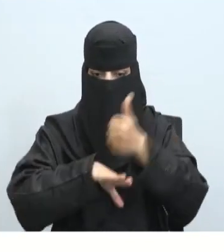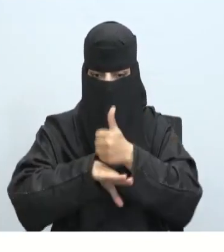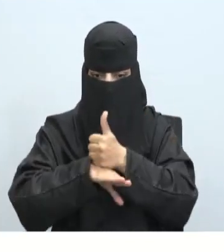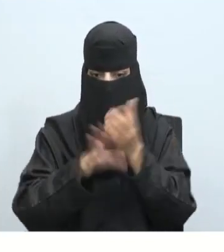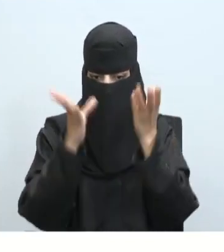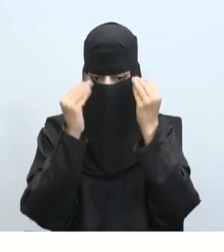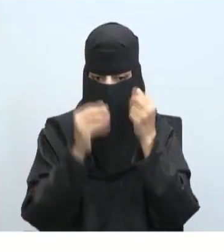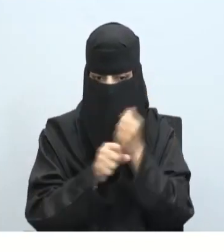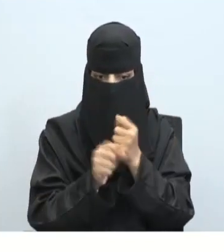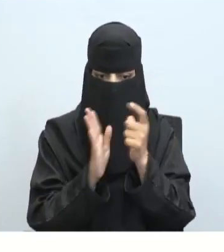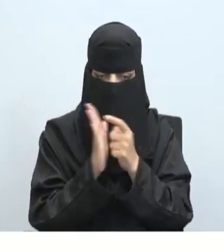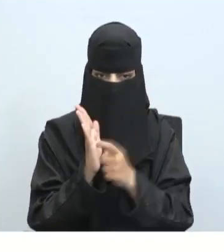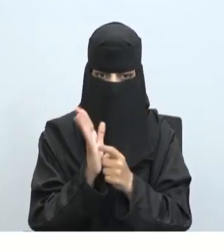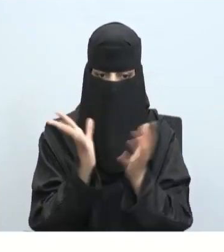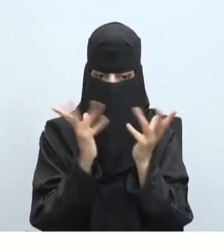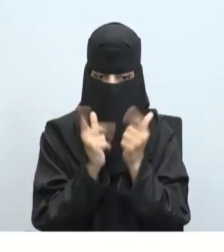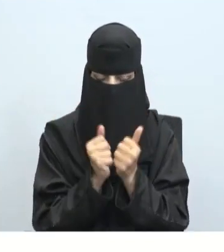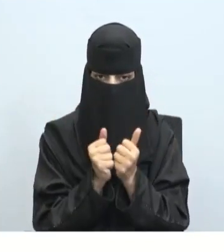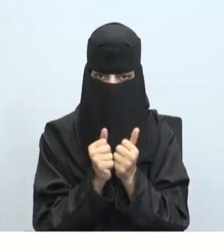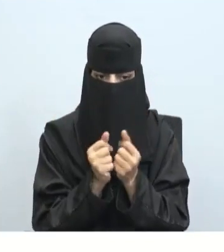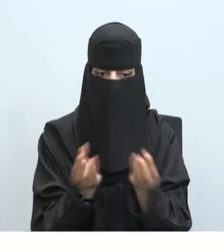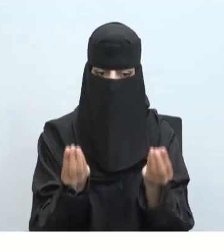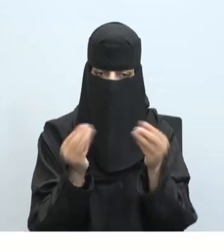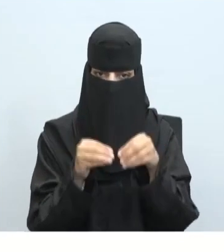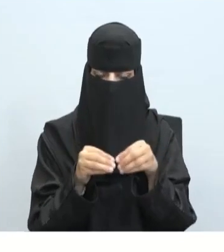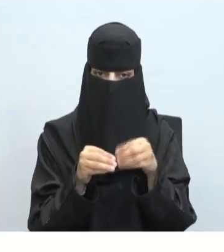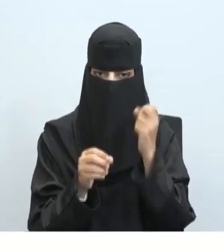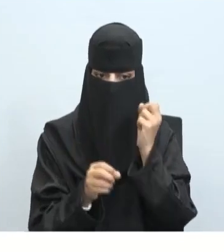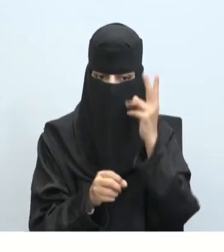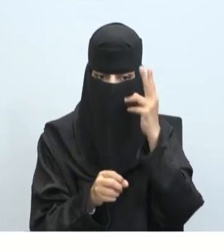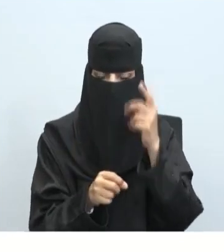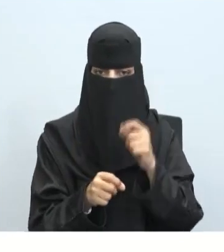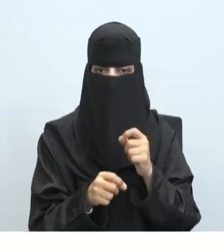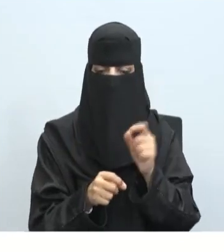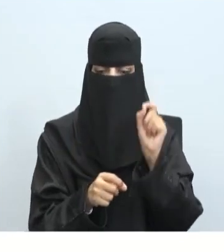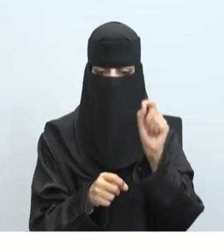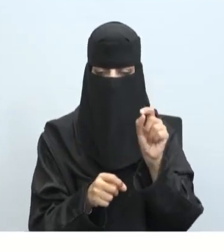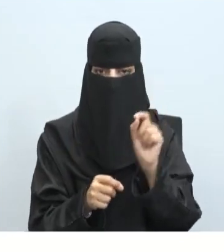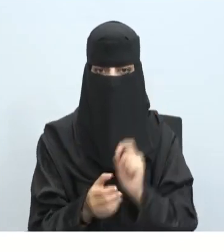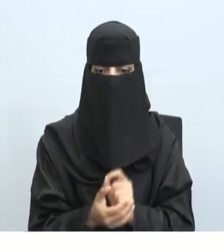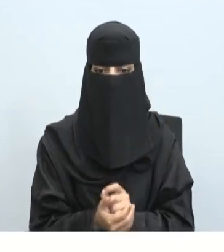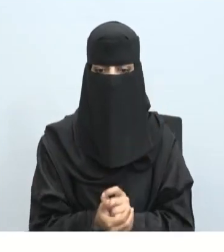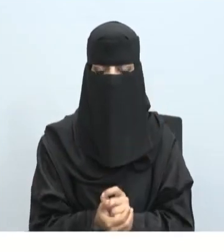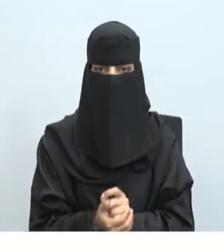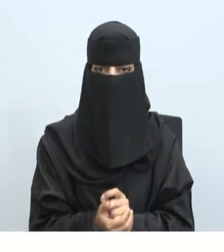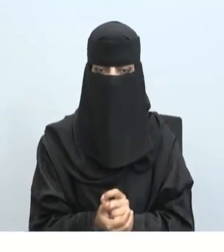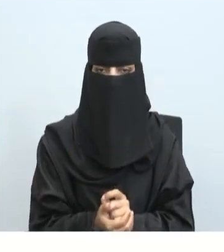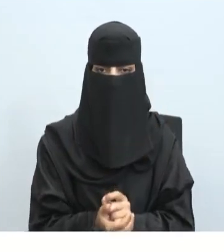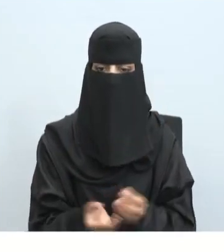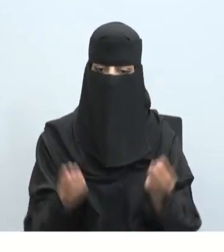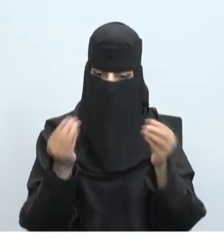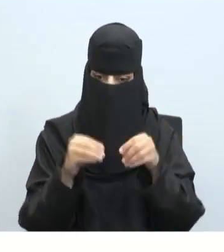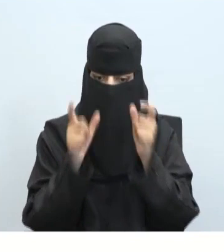فاستعملوا نظام الترقيم اضافه الى اختراع الصفر